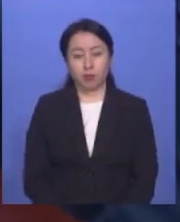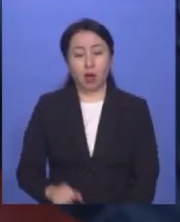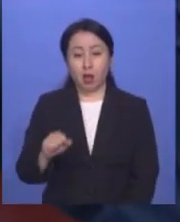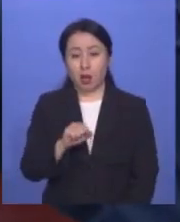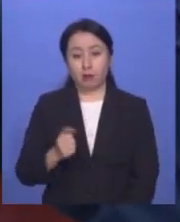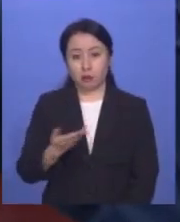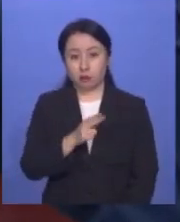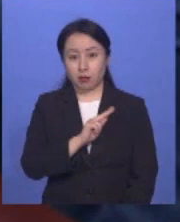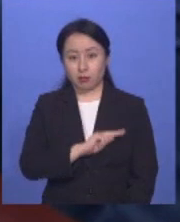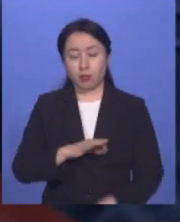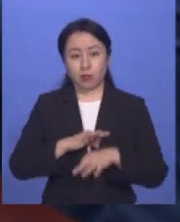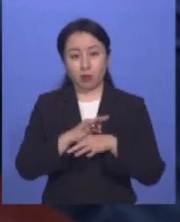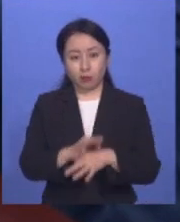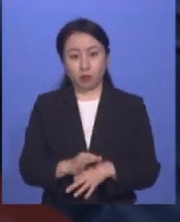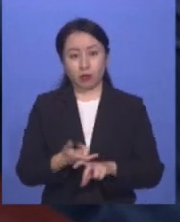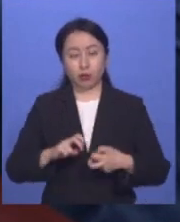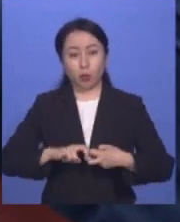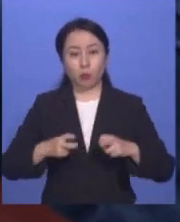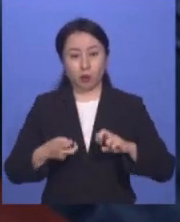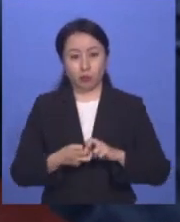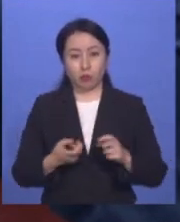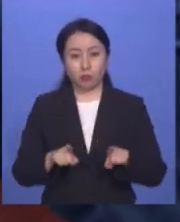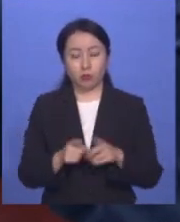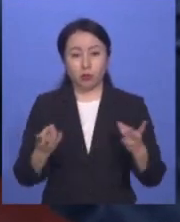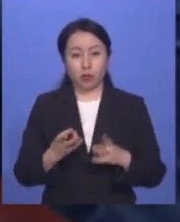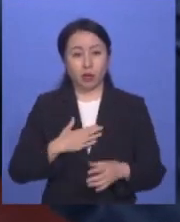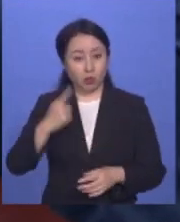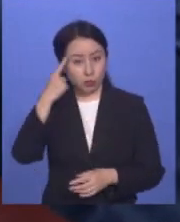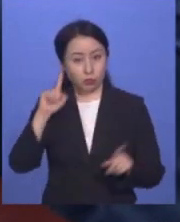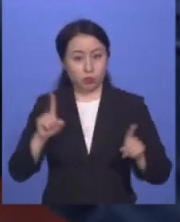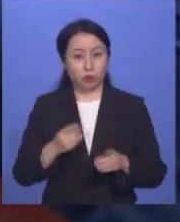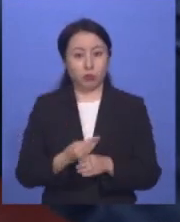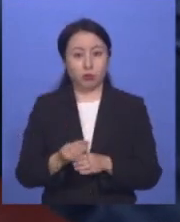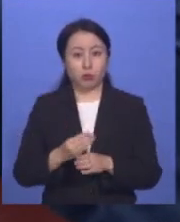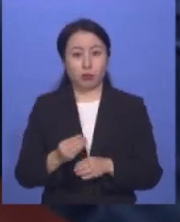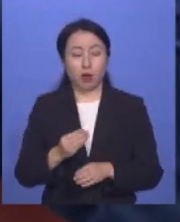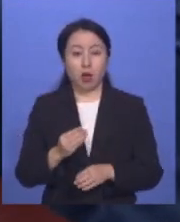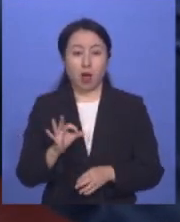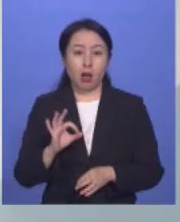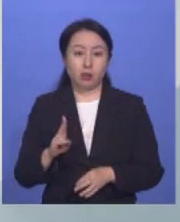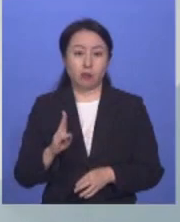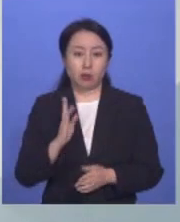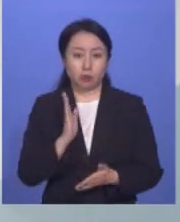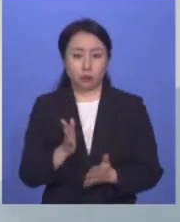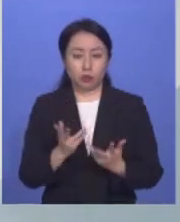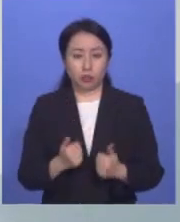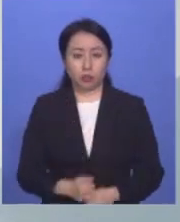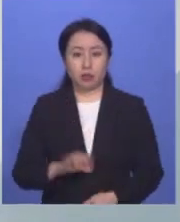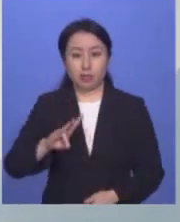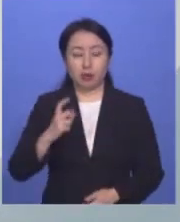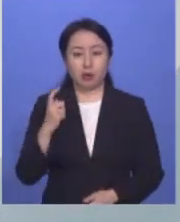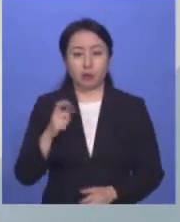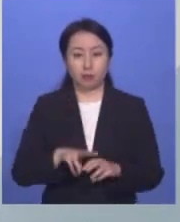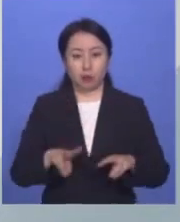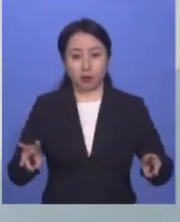түзету жұмыстары жүргізіледі. Бұл мәселе өз шешімін табады. Менің ойымша қаржы қыркүйек-қазан айларында түседі. Ұлттық экономика